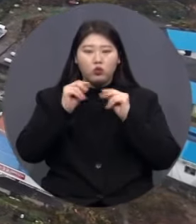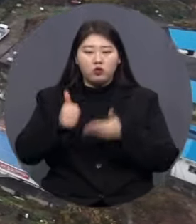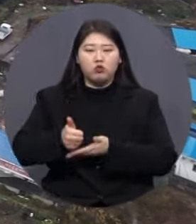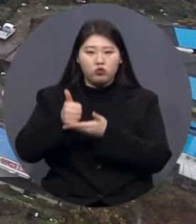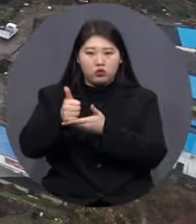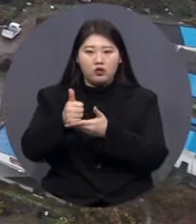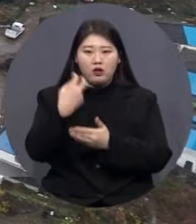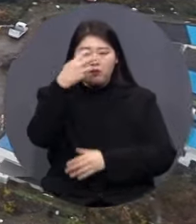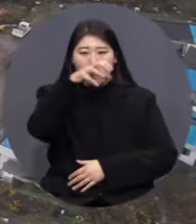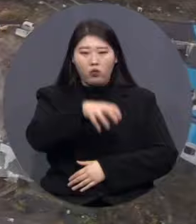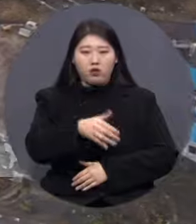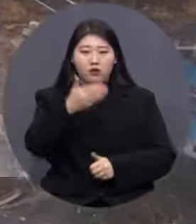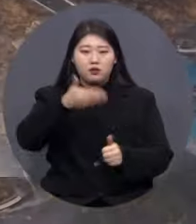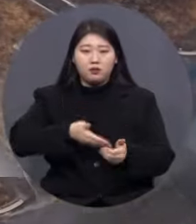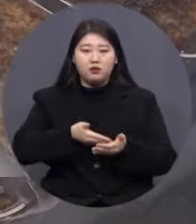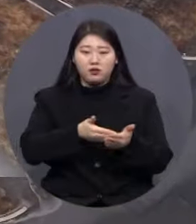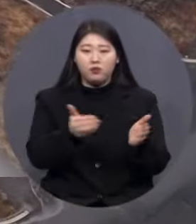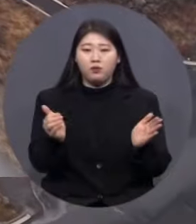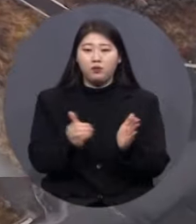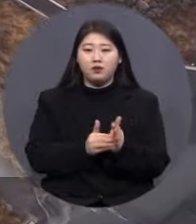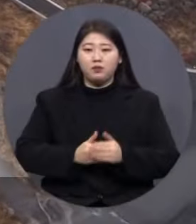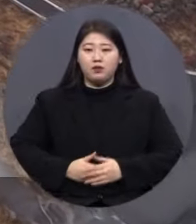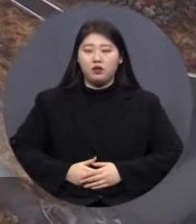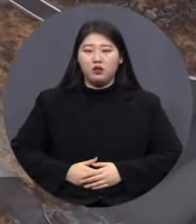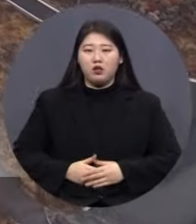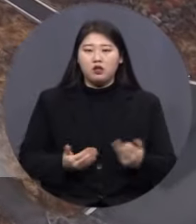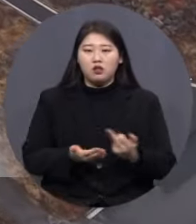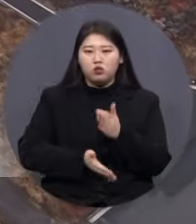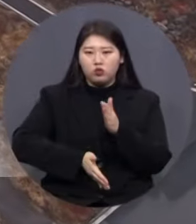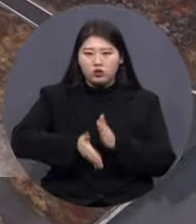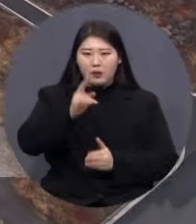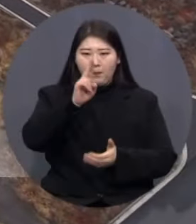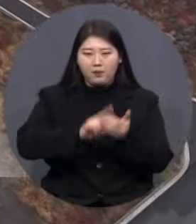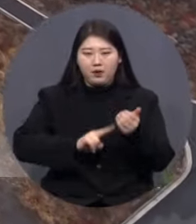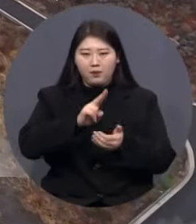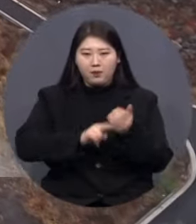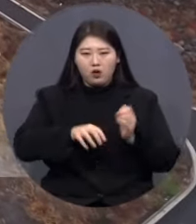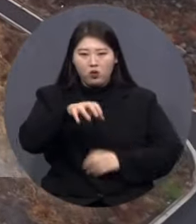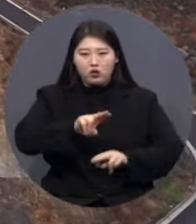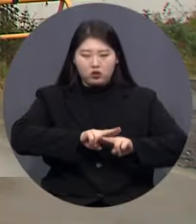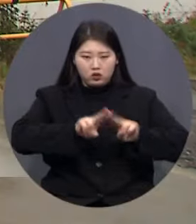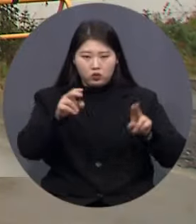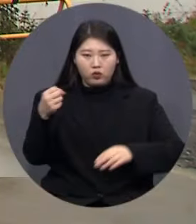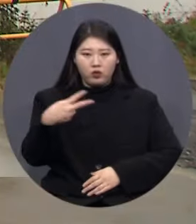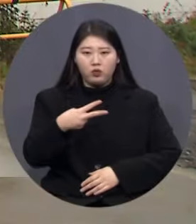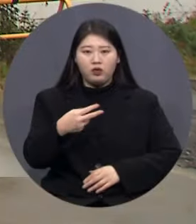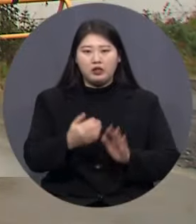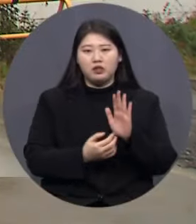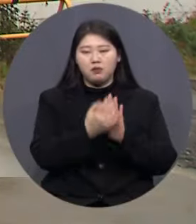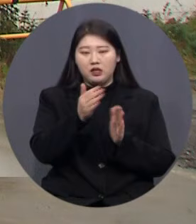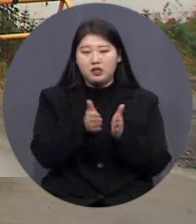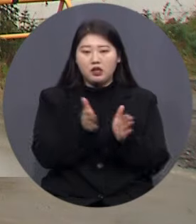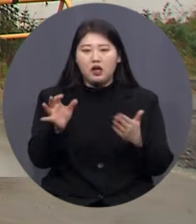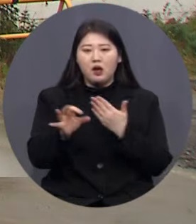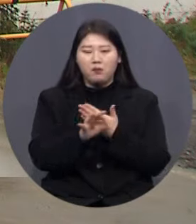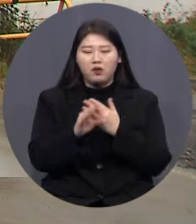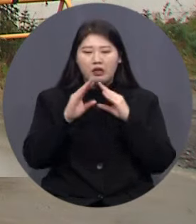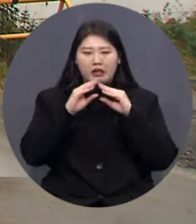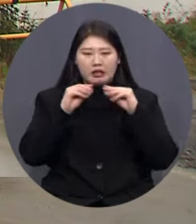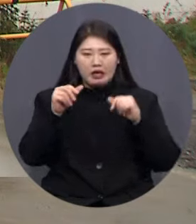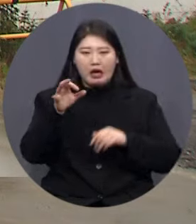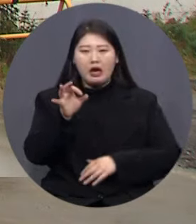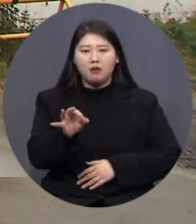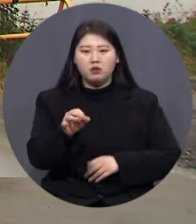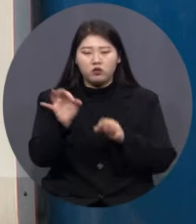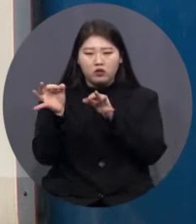심사를 청구했습니다 토지주들은 제주시가 매각 계약을 해제하고 다시 입찰에 붙이면 최근 땅값이 떨어져